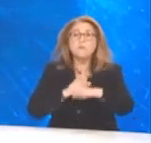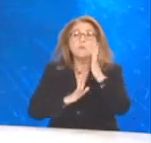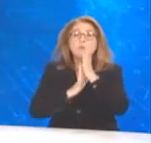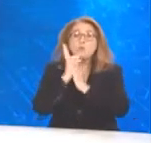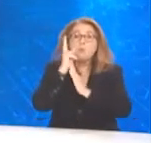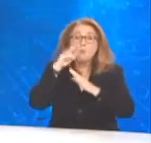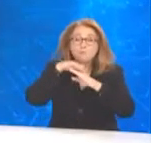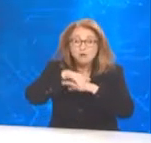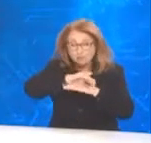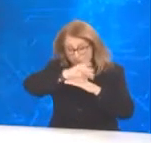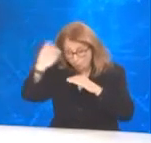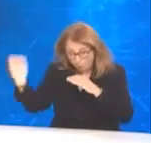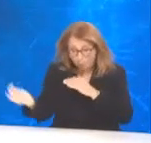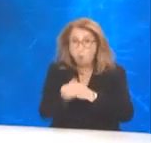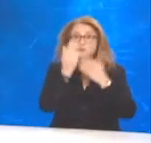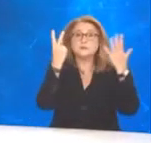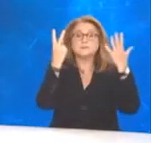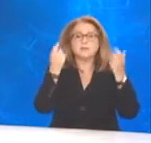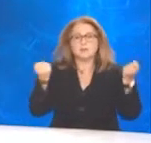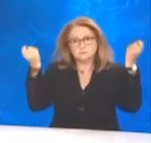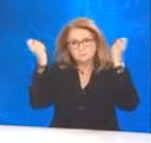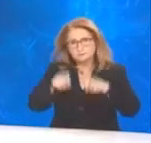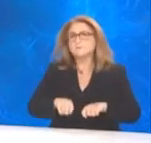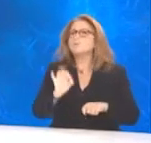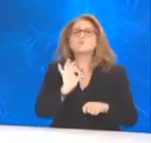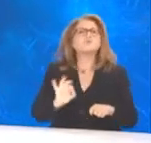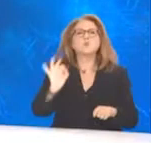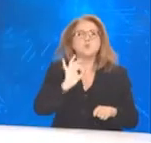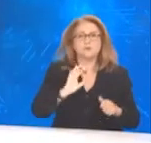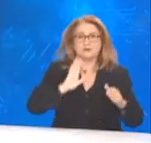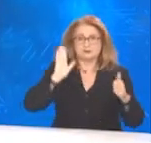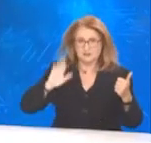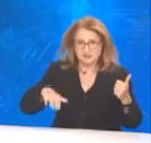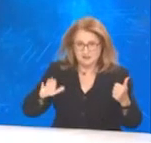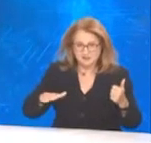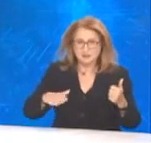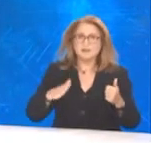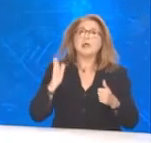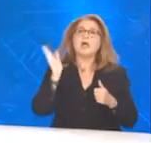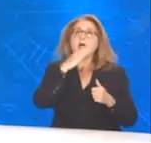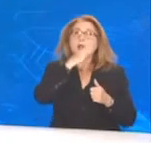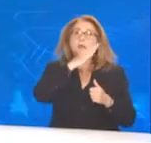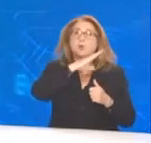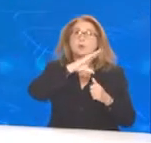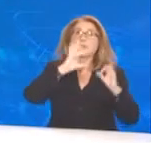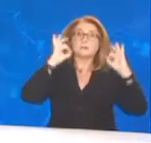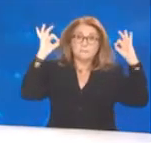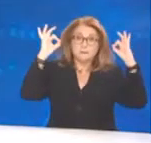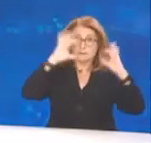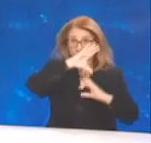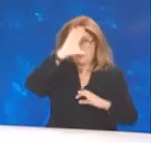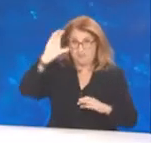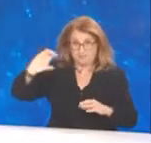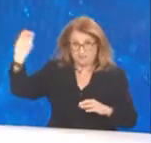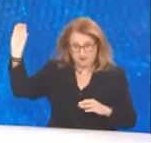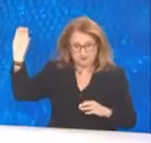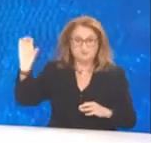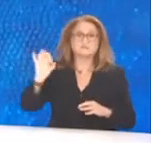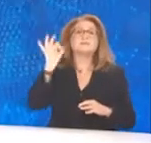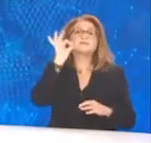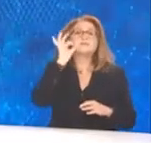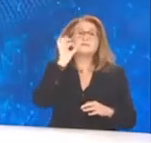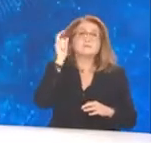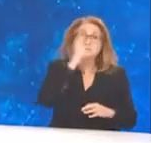7 το πρωί. Στις περιφέρειες Κρήτης και Ανατολικής Μακεδονίας και Θράκης, στις περιφερειακές ενότητες